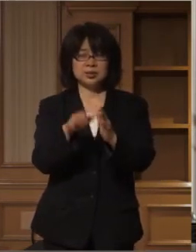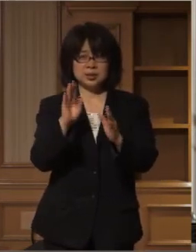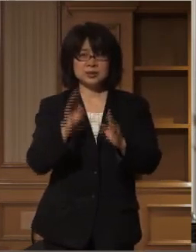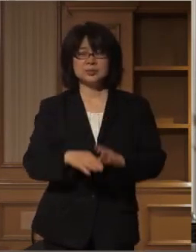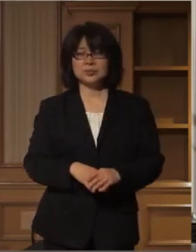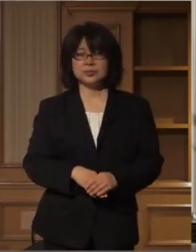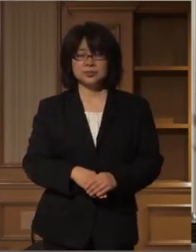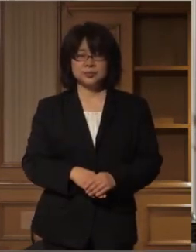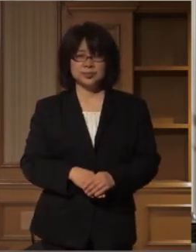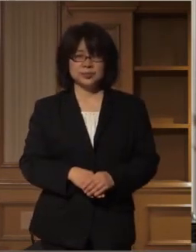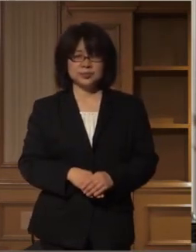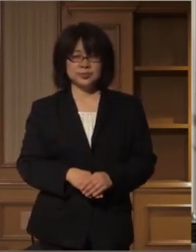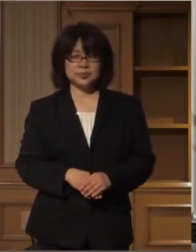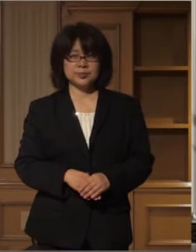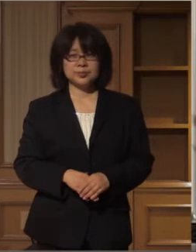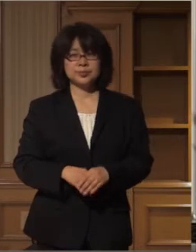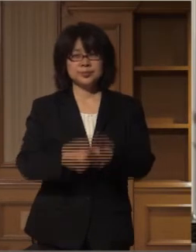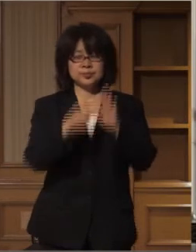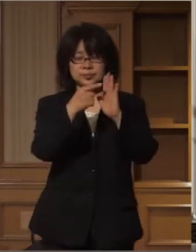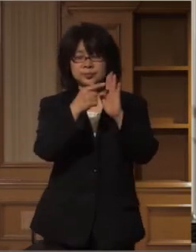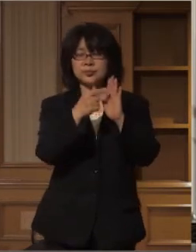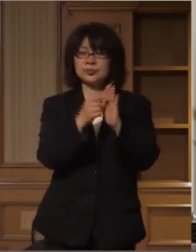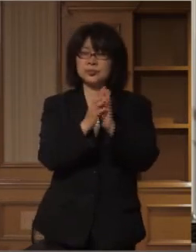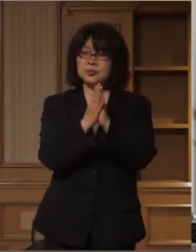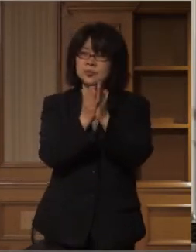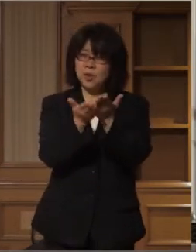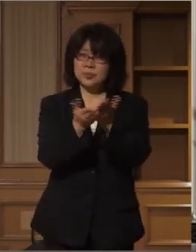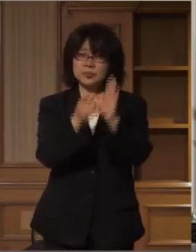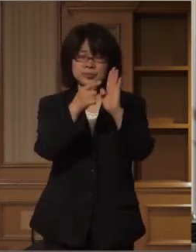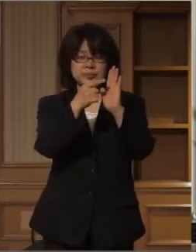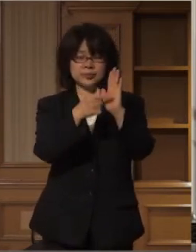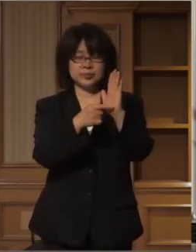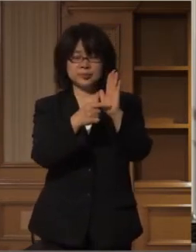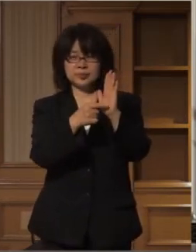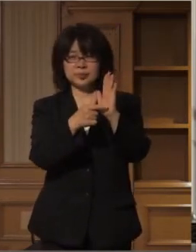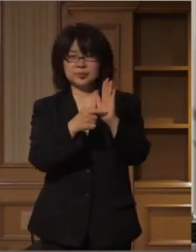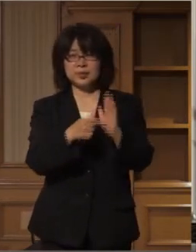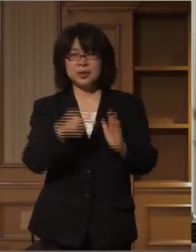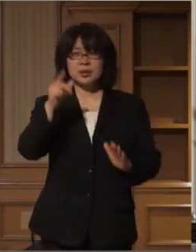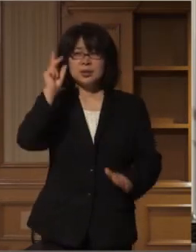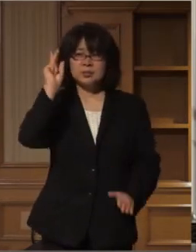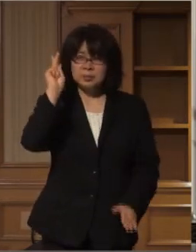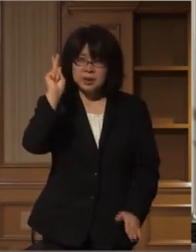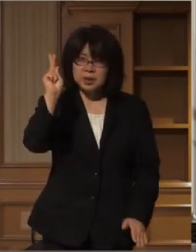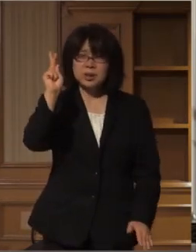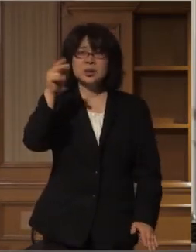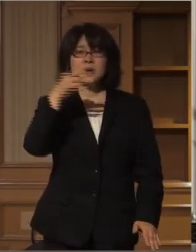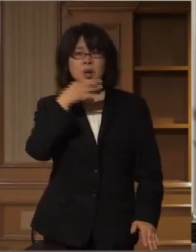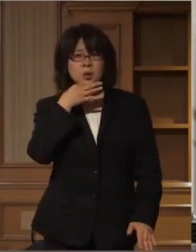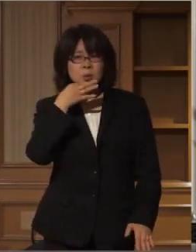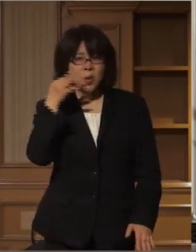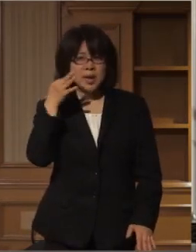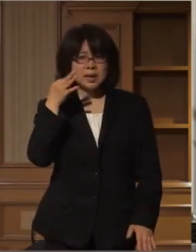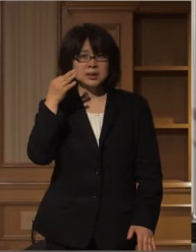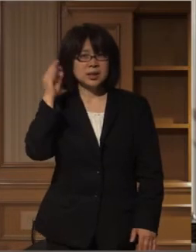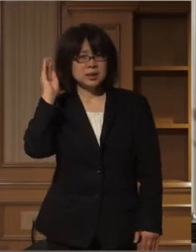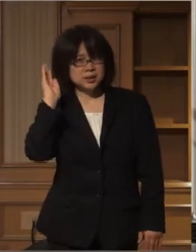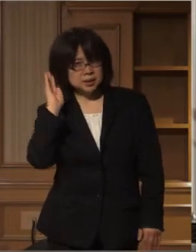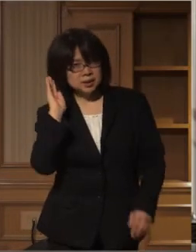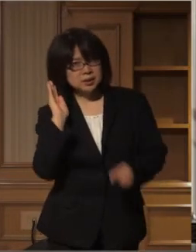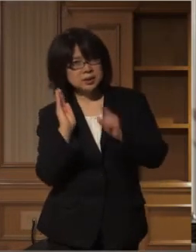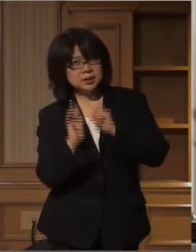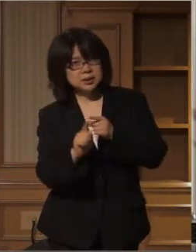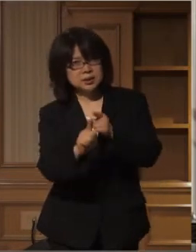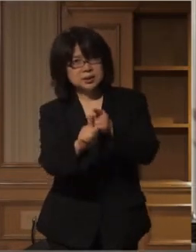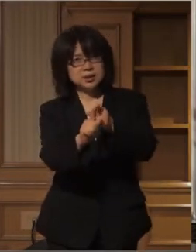が書かれた御声に聞き従うというこの本をですね、用いてさせていただいているんですね。で、カリスマの働